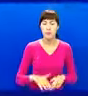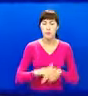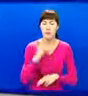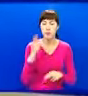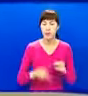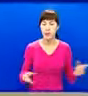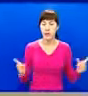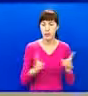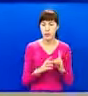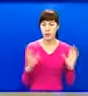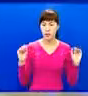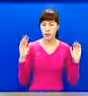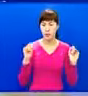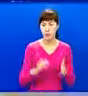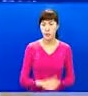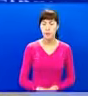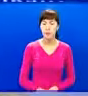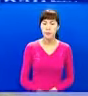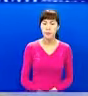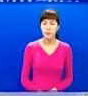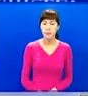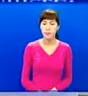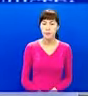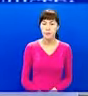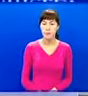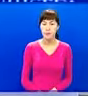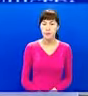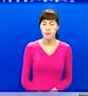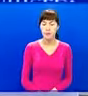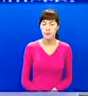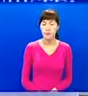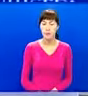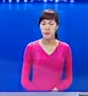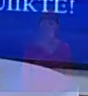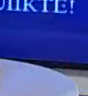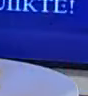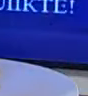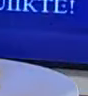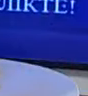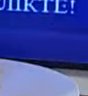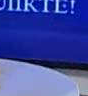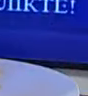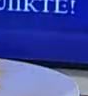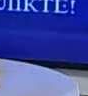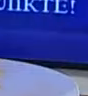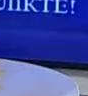Арнамызға келіп түскен ақпараттар легі осындай болды. Назар қойып тыңдағандарыңызға рахмет. Аман сау болыңыздар. Болашағымыз бірлікте.